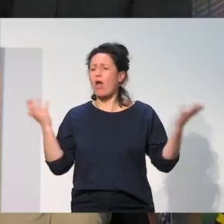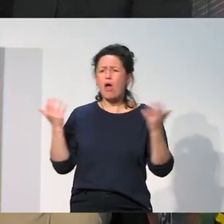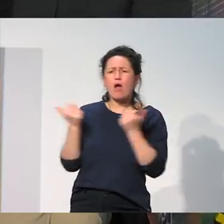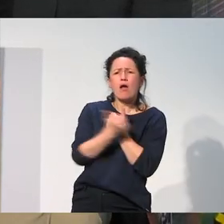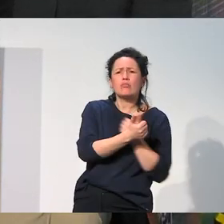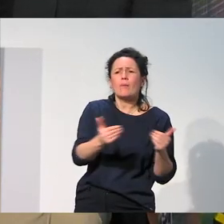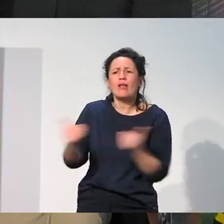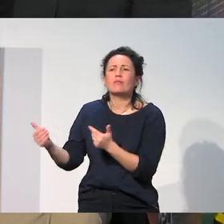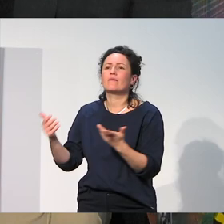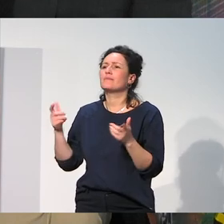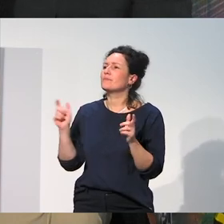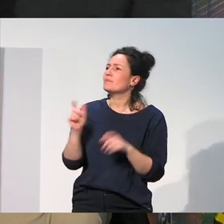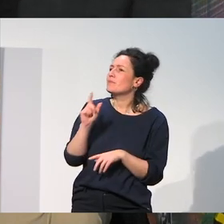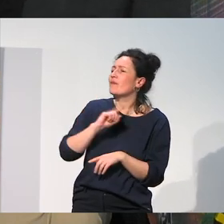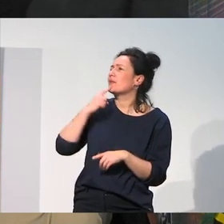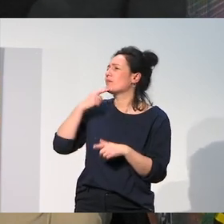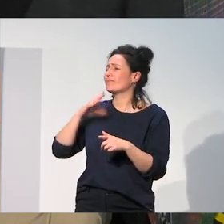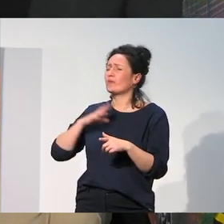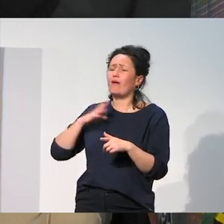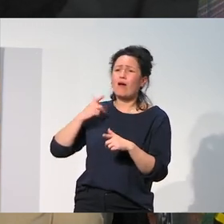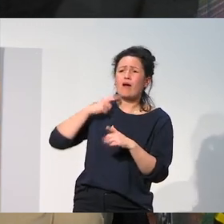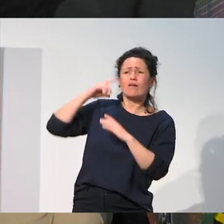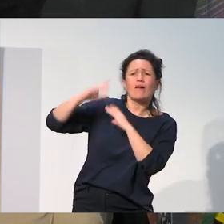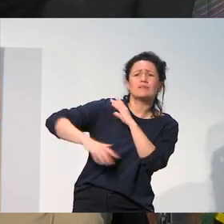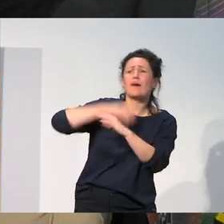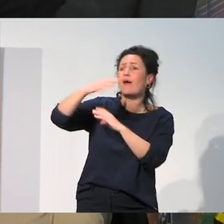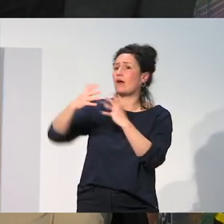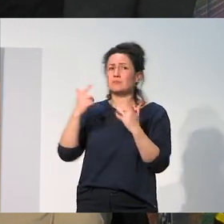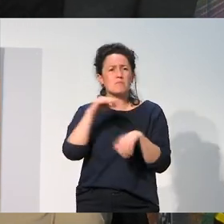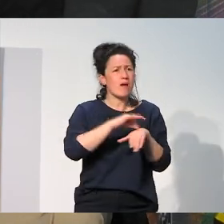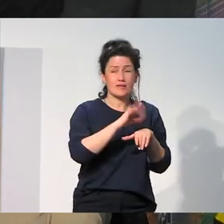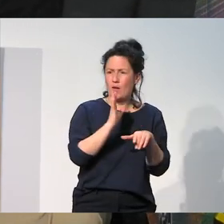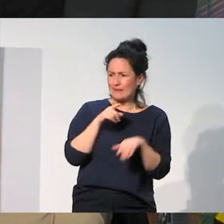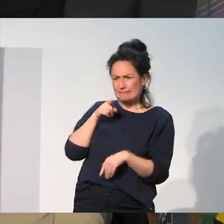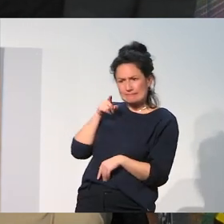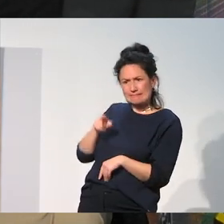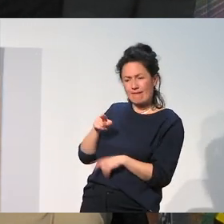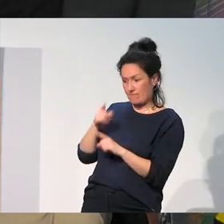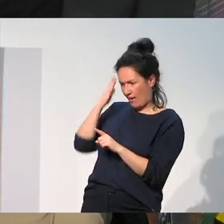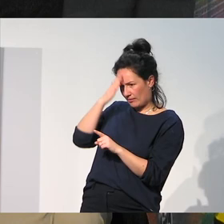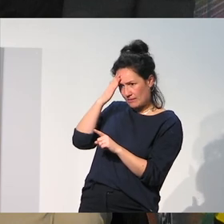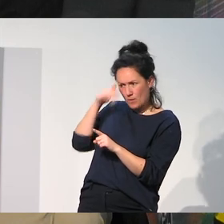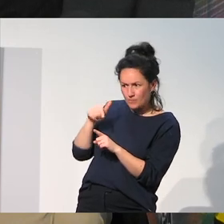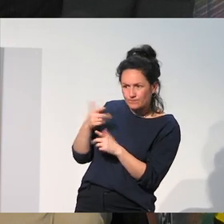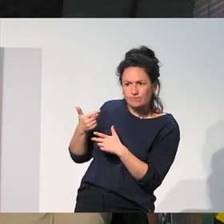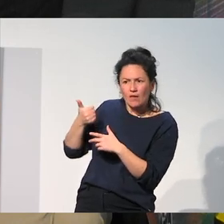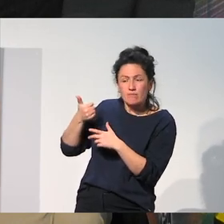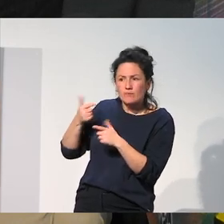pas de l'espace, et puis plein des maladies, etc. Mais c'est un des derniers champs qui est resté...